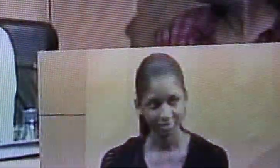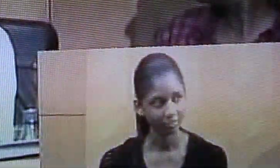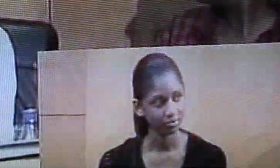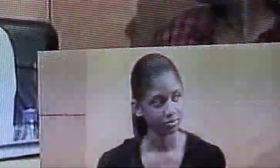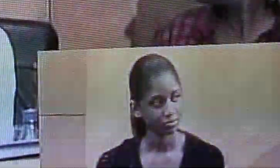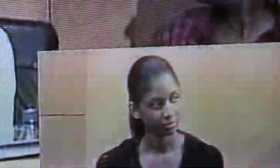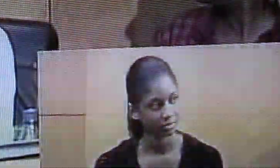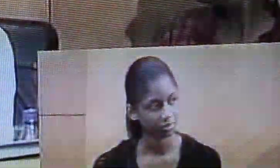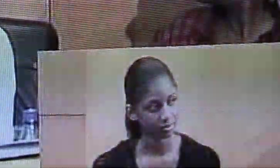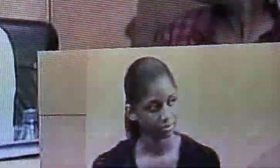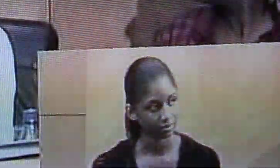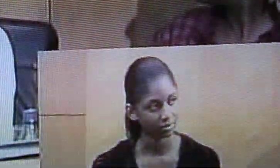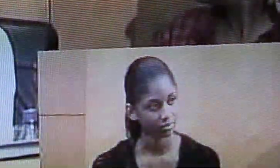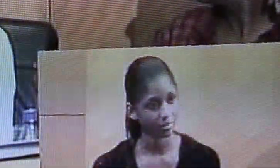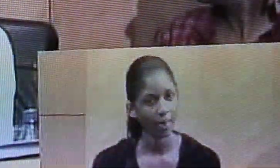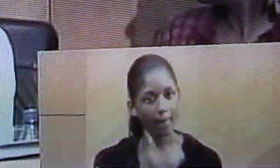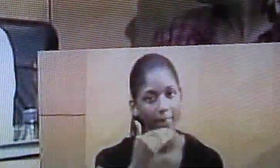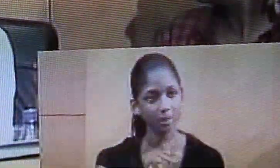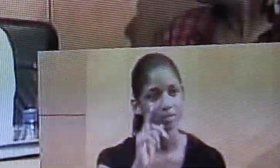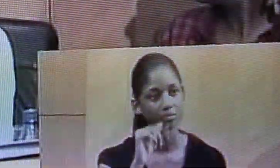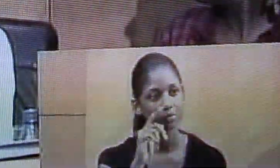D'abord,